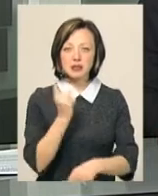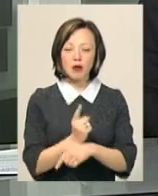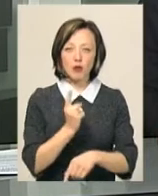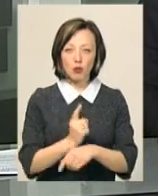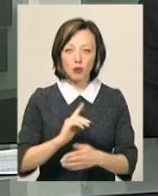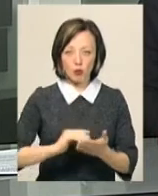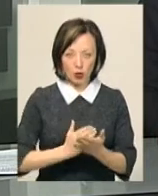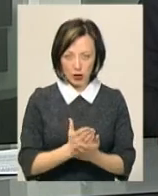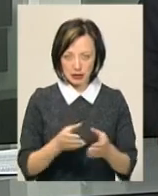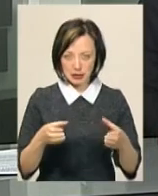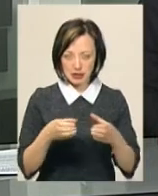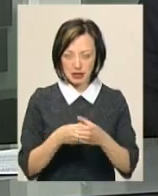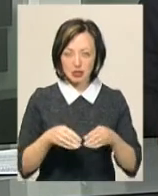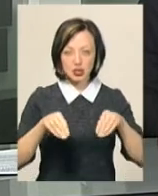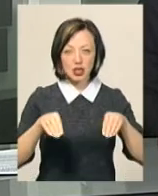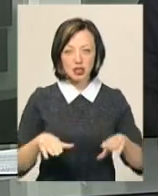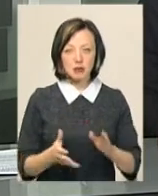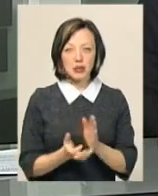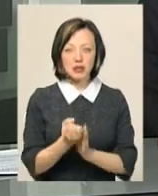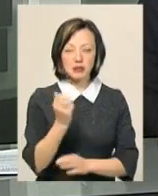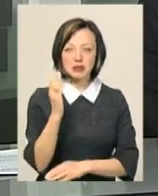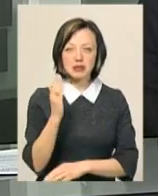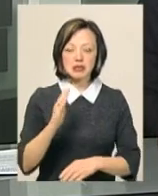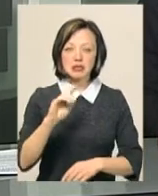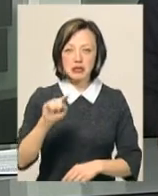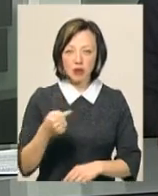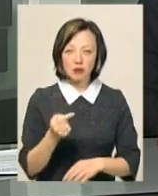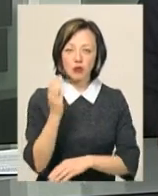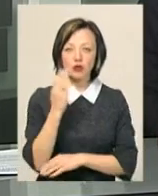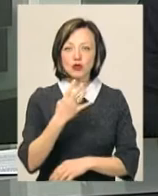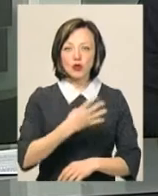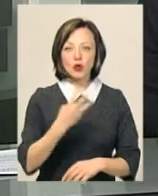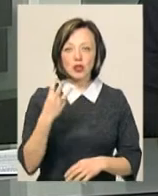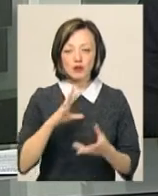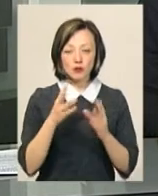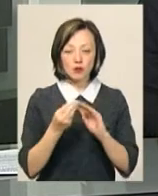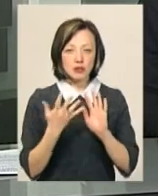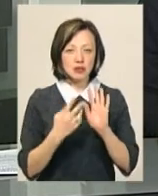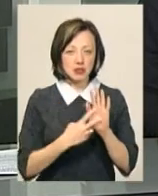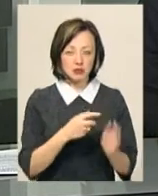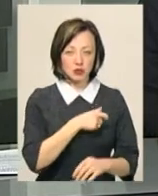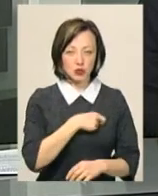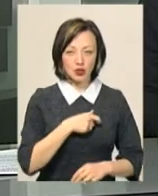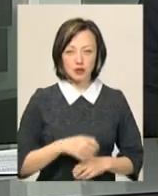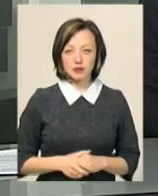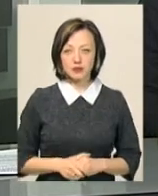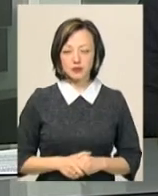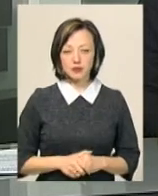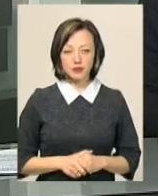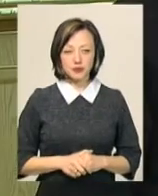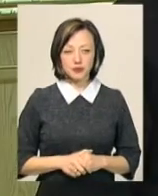політсили. За рішення підтримати запит проголосували 43 з 57 присутніх на пленарному засіданні депутатів обласної